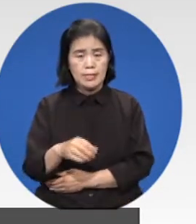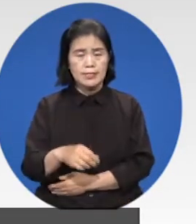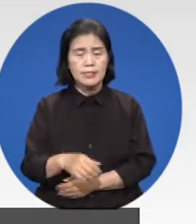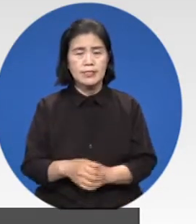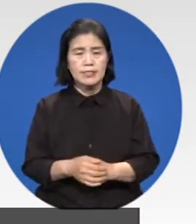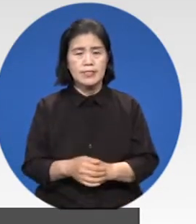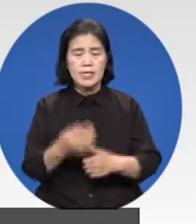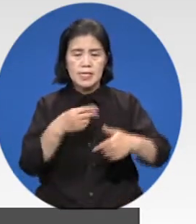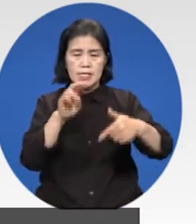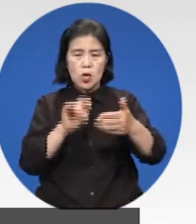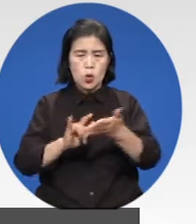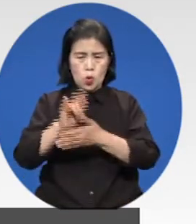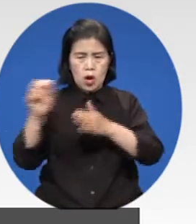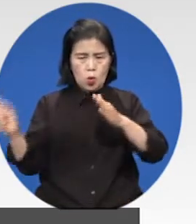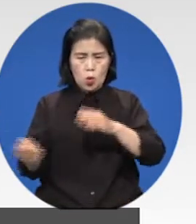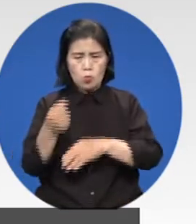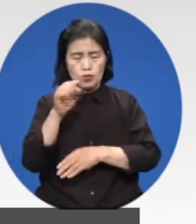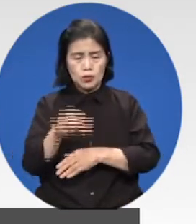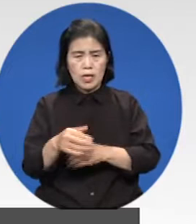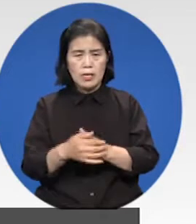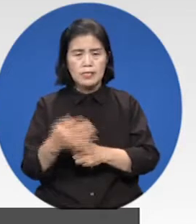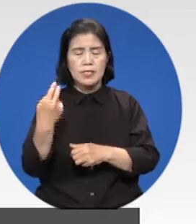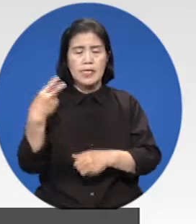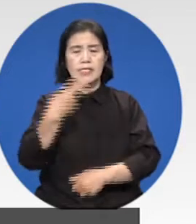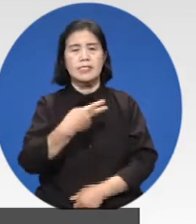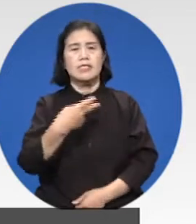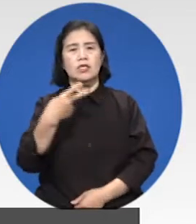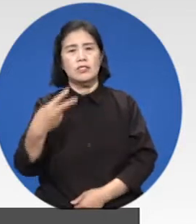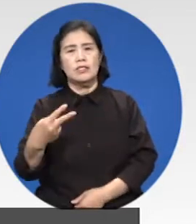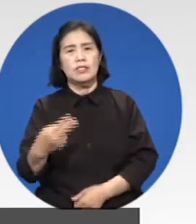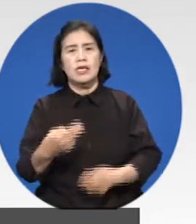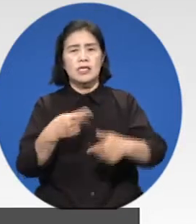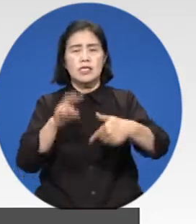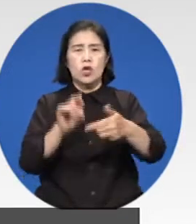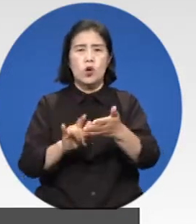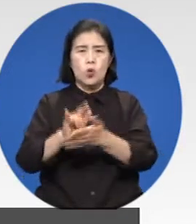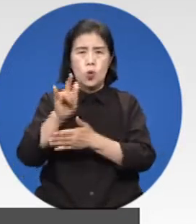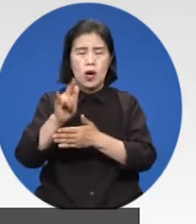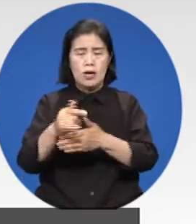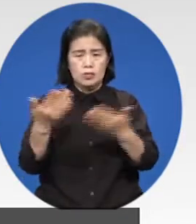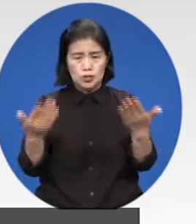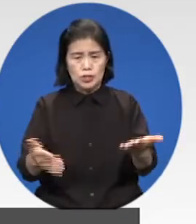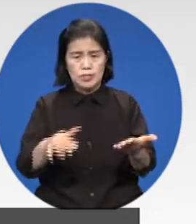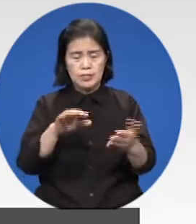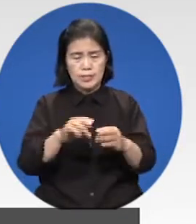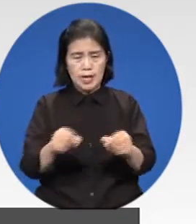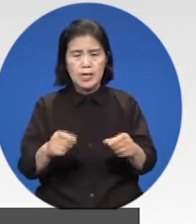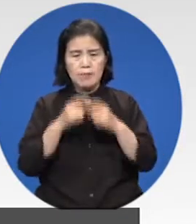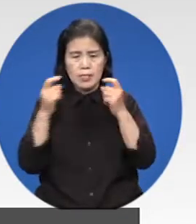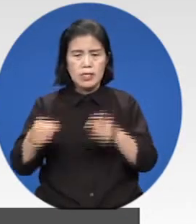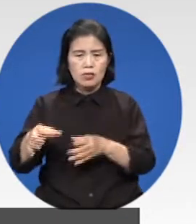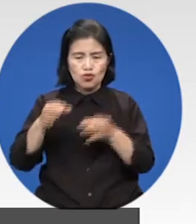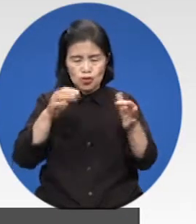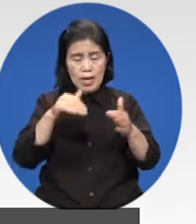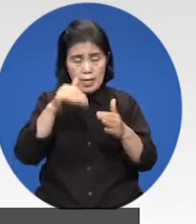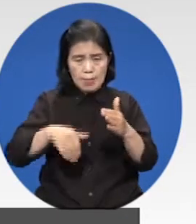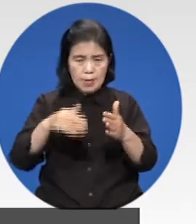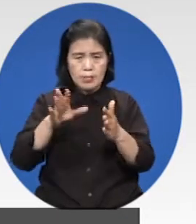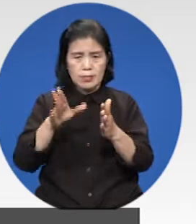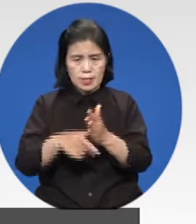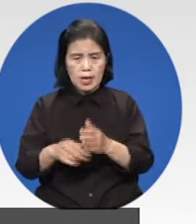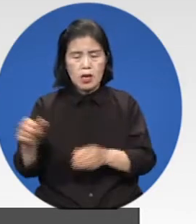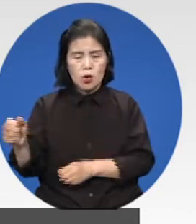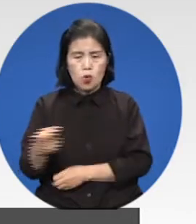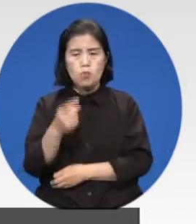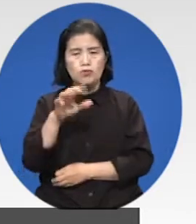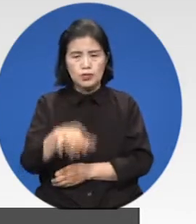인천공항에 골프장을 운영하고 있습니다. 네. 지난 2002년 그 인천공항 유휴지 그 민간 투자 개발 사업을 추진하면서 이